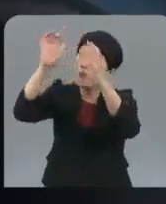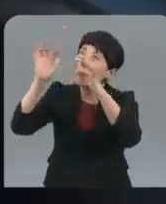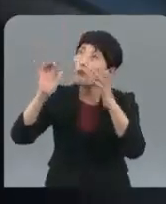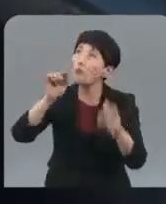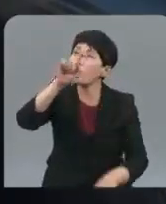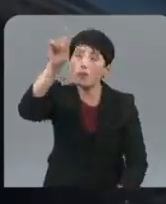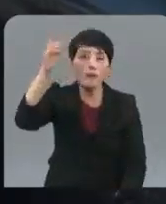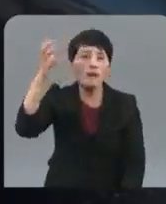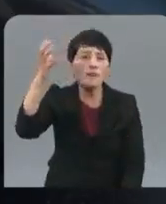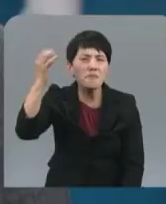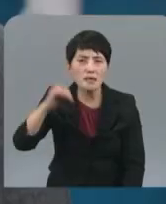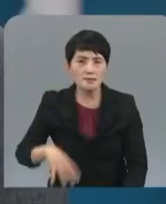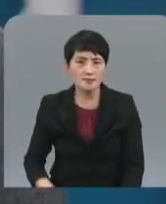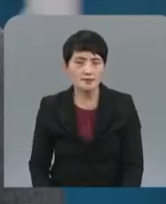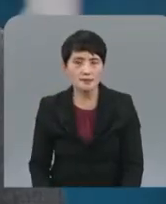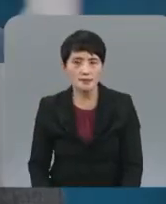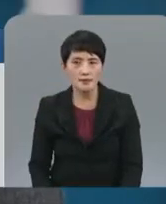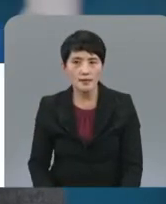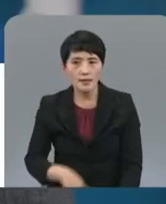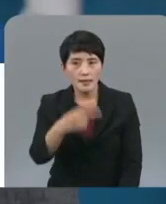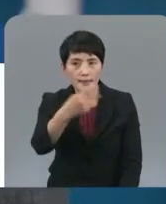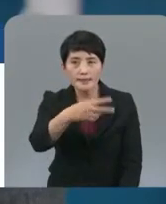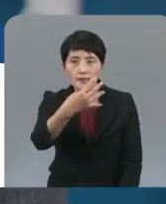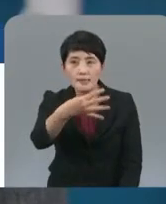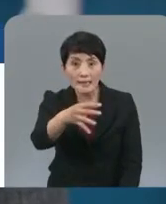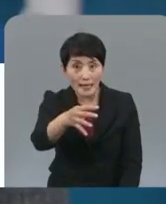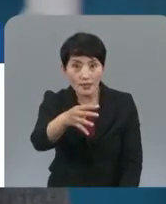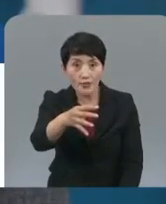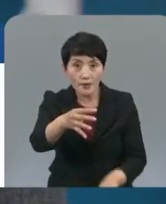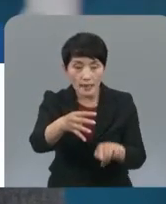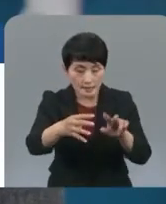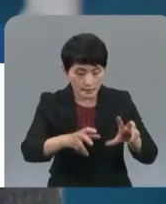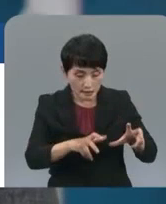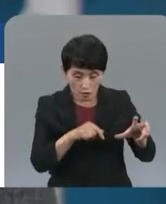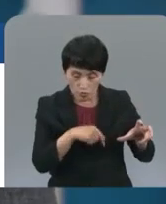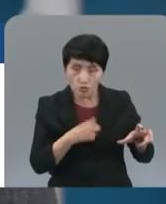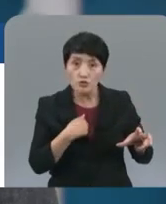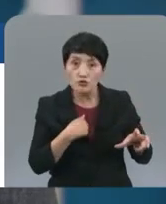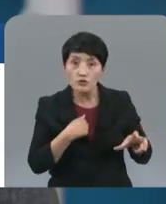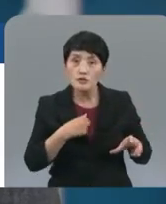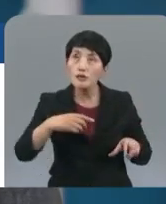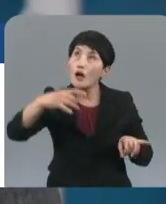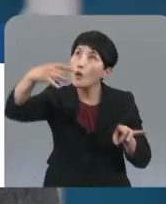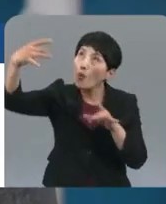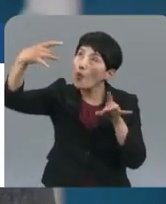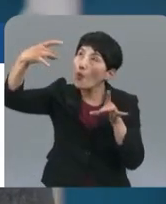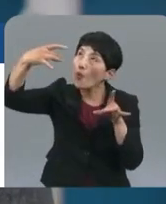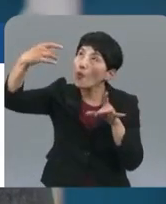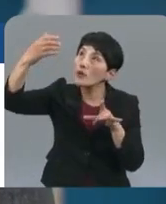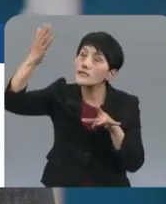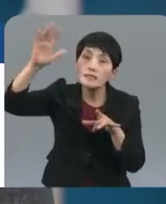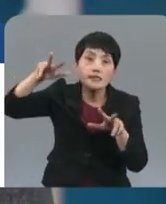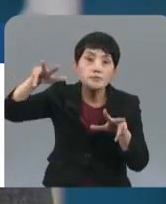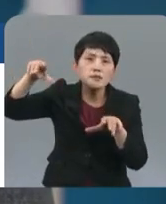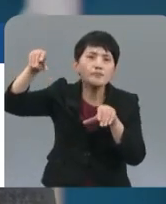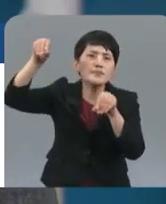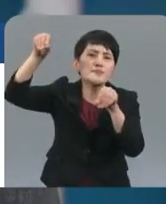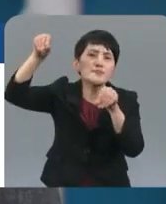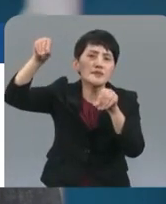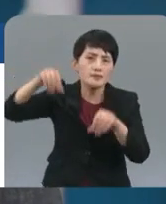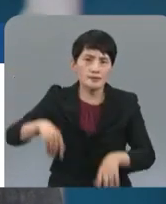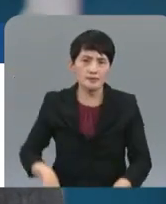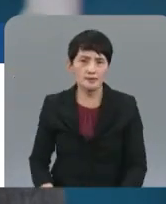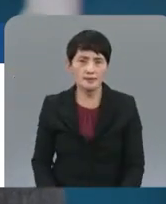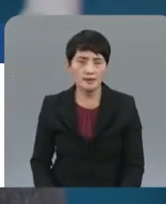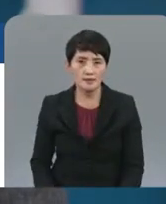đạo trái đất gần 20 năm không ngừng nghỉ Giờ đây udb 1 đã trở thành một trong số hơn 36.000 rắc thải vũ trụ có đường kính 10